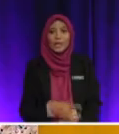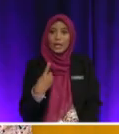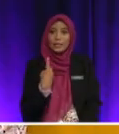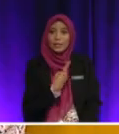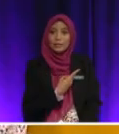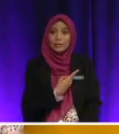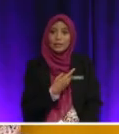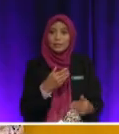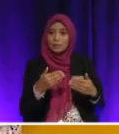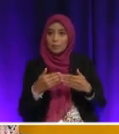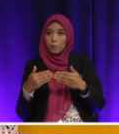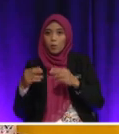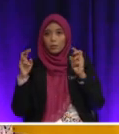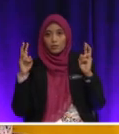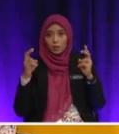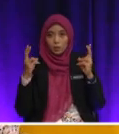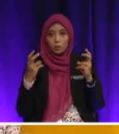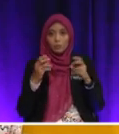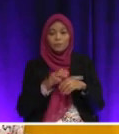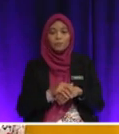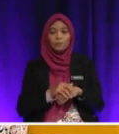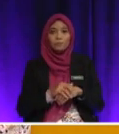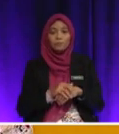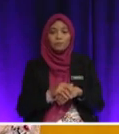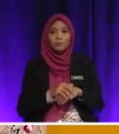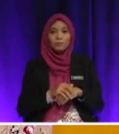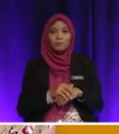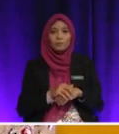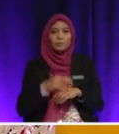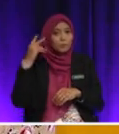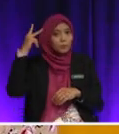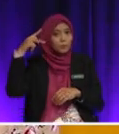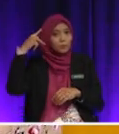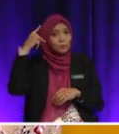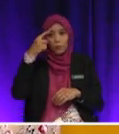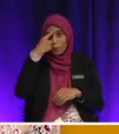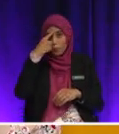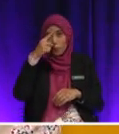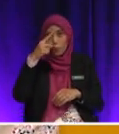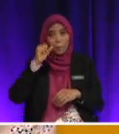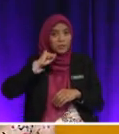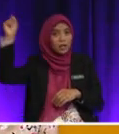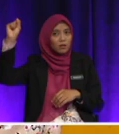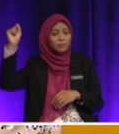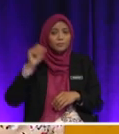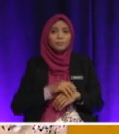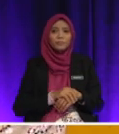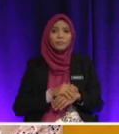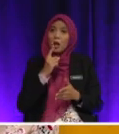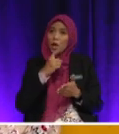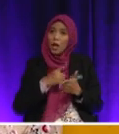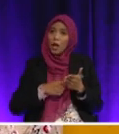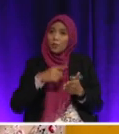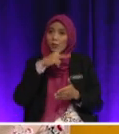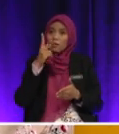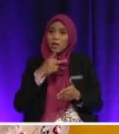bersamanya kerjasama politik untuk mendapatkan kemerdekaan Oke jadi apakah bentuk kerjasama politik